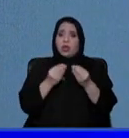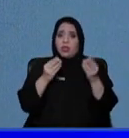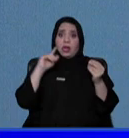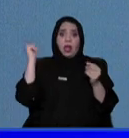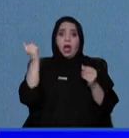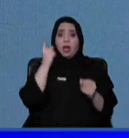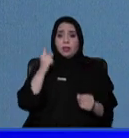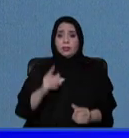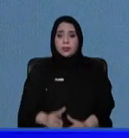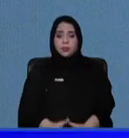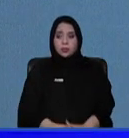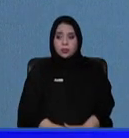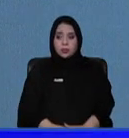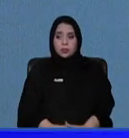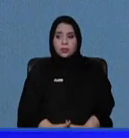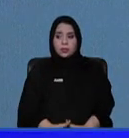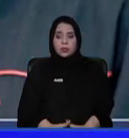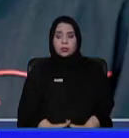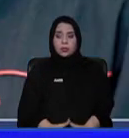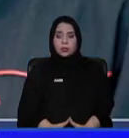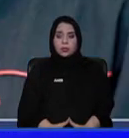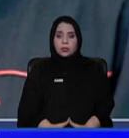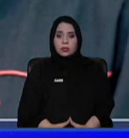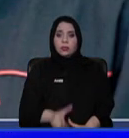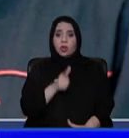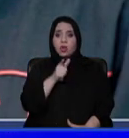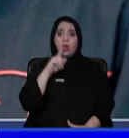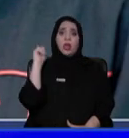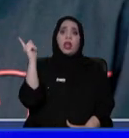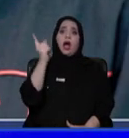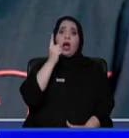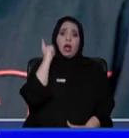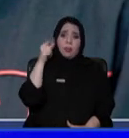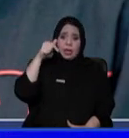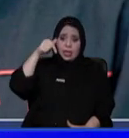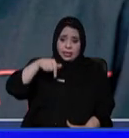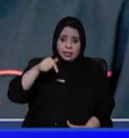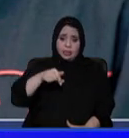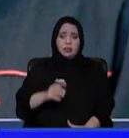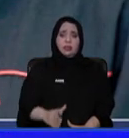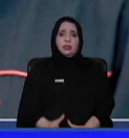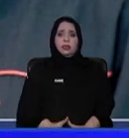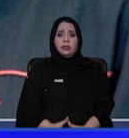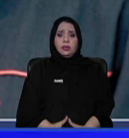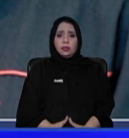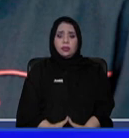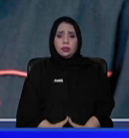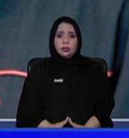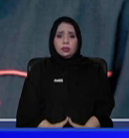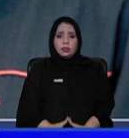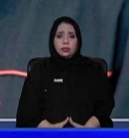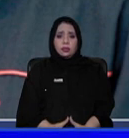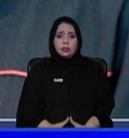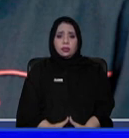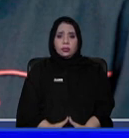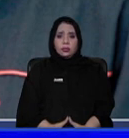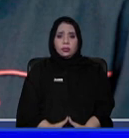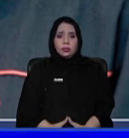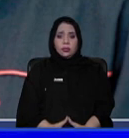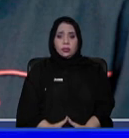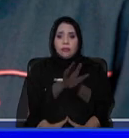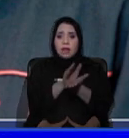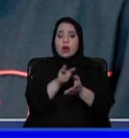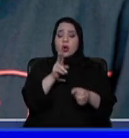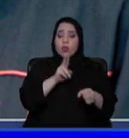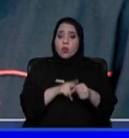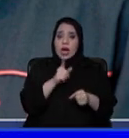أجمع؟ هو تحفيز الدول لخدمة السلام والتعايش. فهذه الجائزة